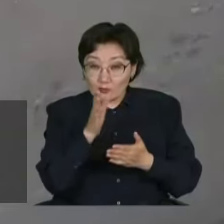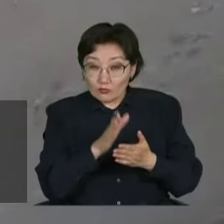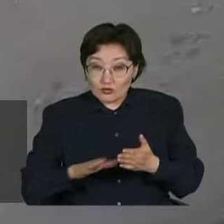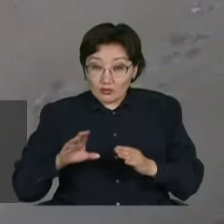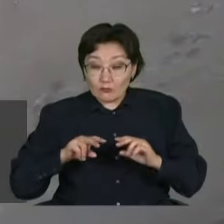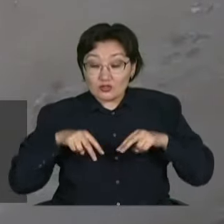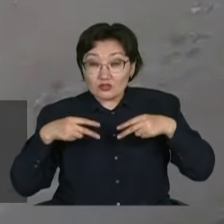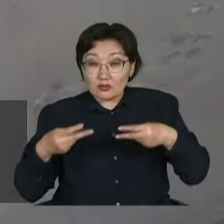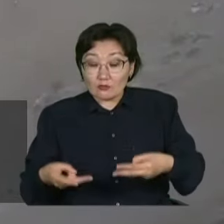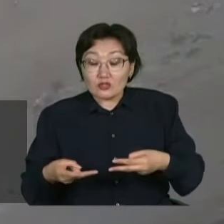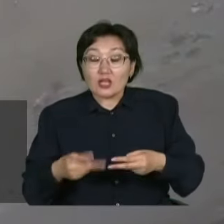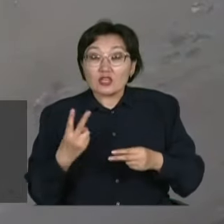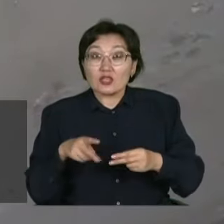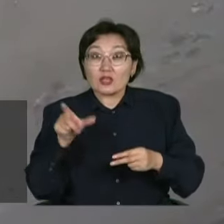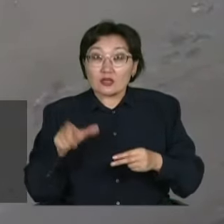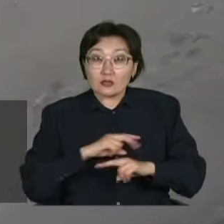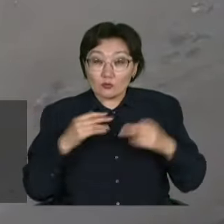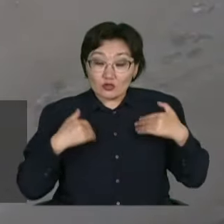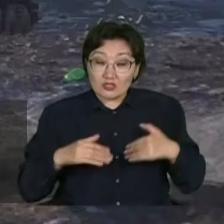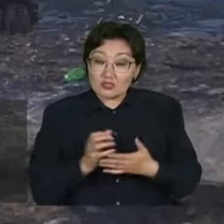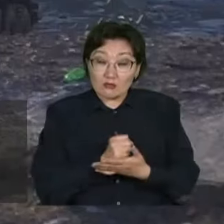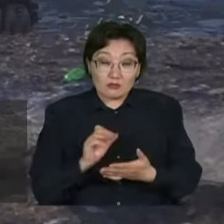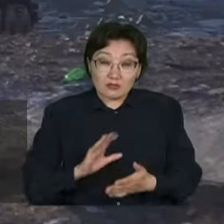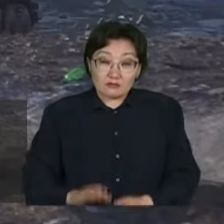еді. Екі адамның денесі сол күйі табылмады.